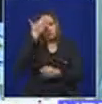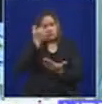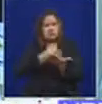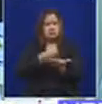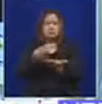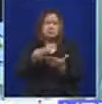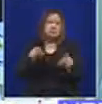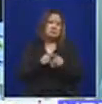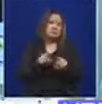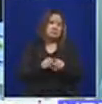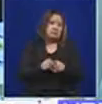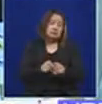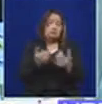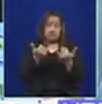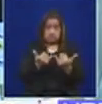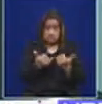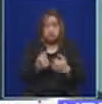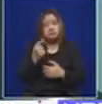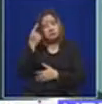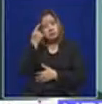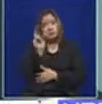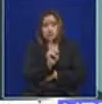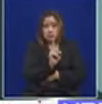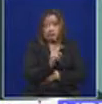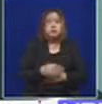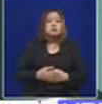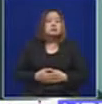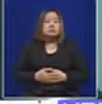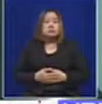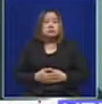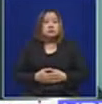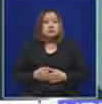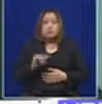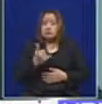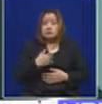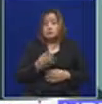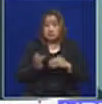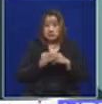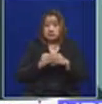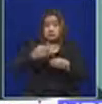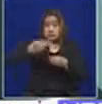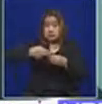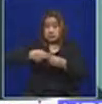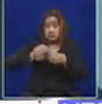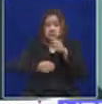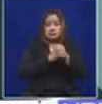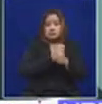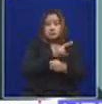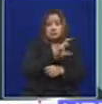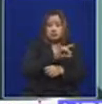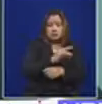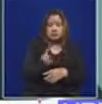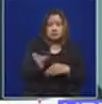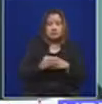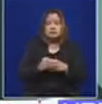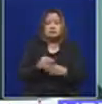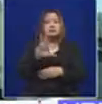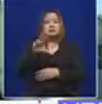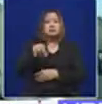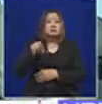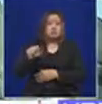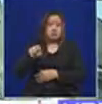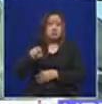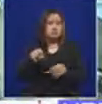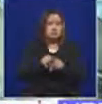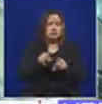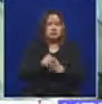ำหรับแนวโน้มการใช้พลังงานในปีนี้นะคะก็มีการคาดการณ์ว่าจะเพิ่มขึ้นจากปี2558ประมาณร้อยละ3สอดคล้